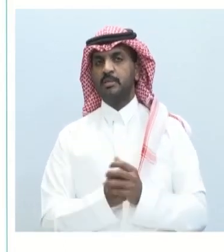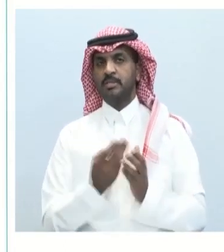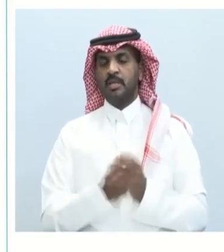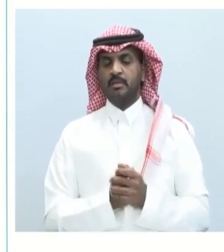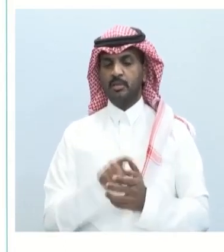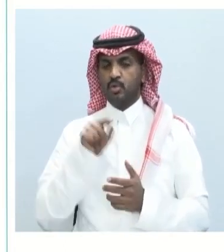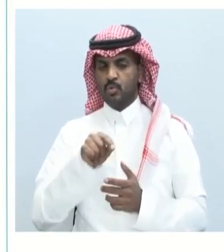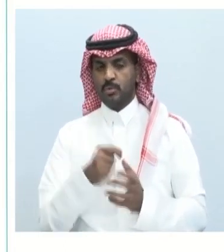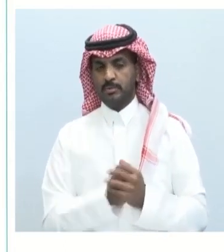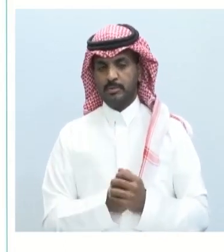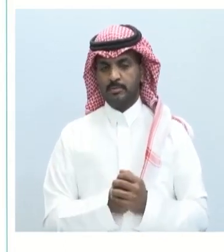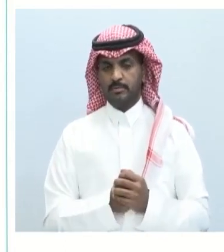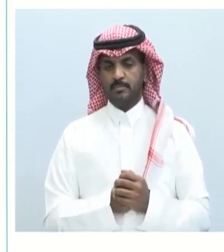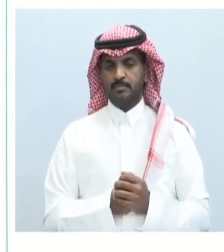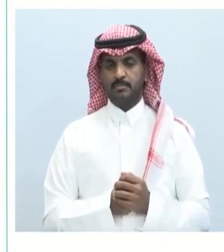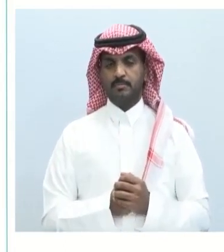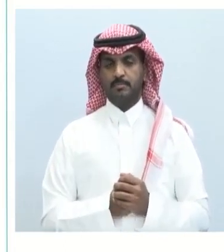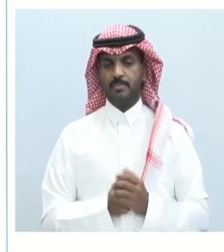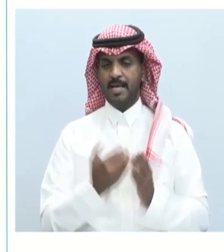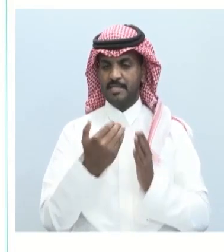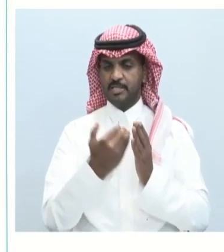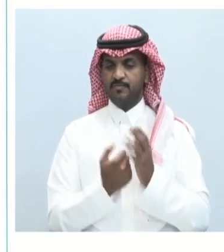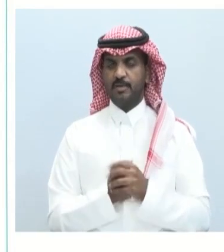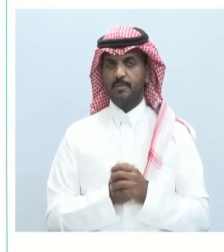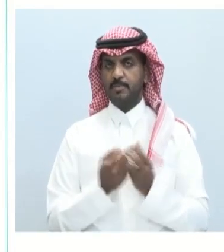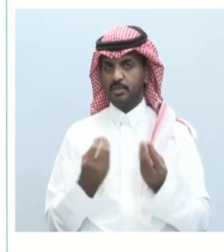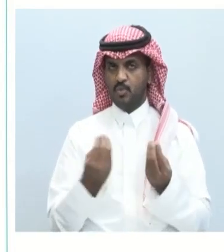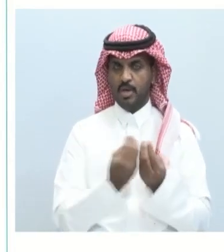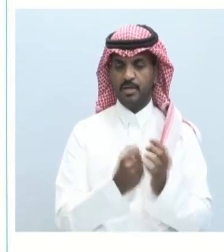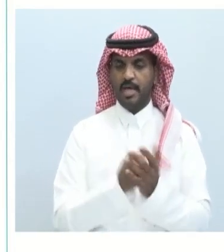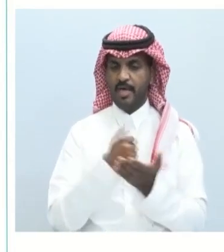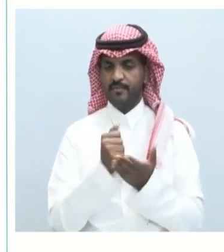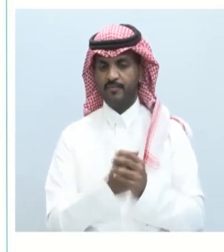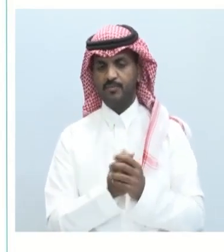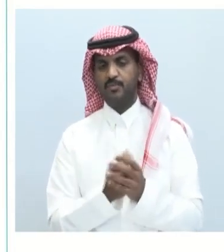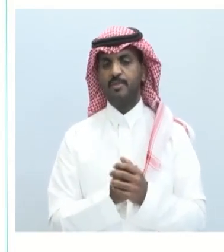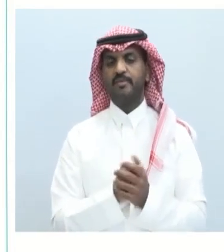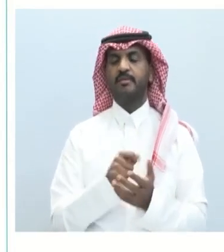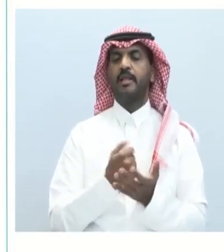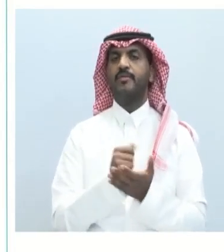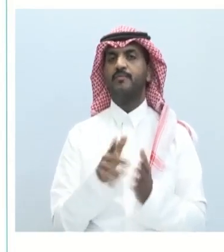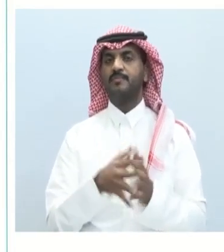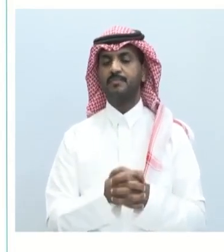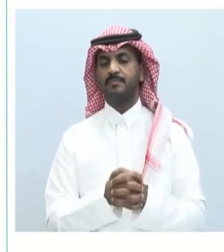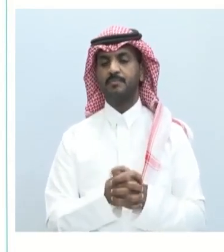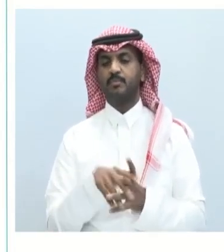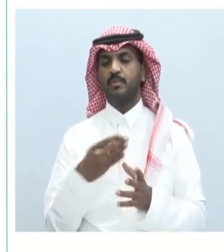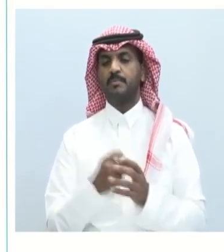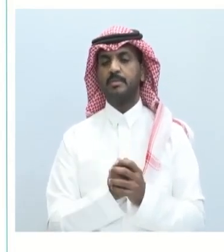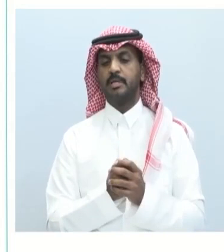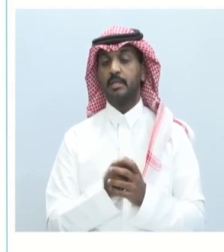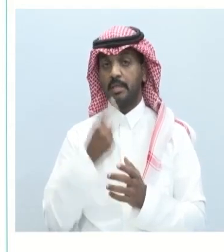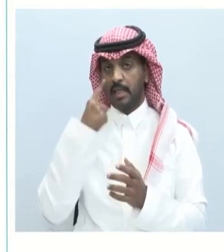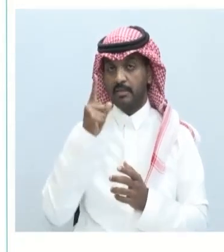ريكورد اضغط على السهم لاسفل بجوار حذف ثم اضغط على حذف سجل في مربع رساله